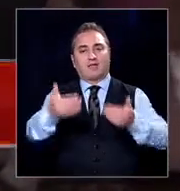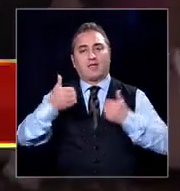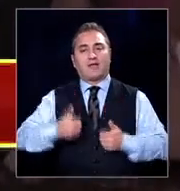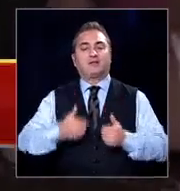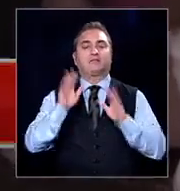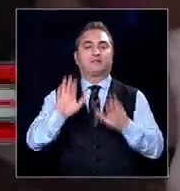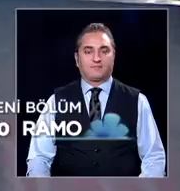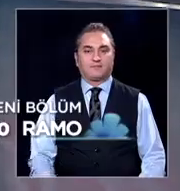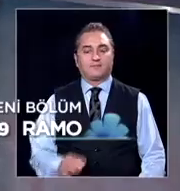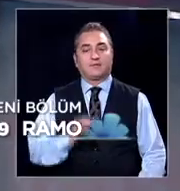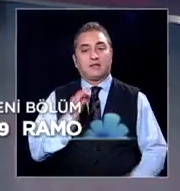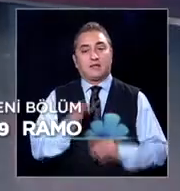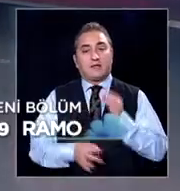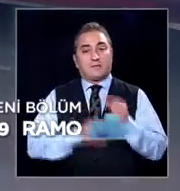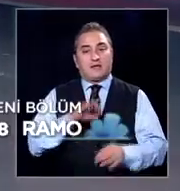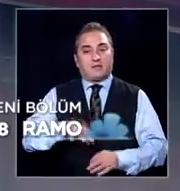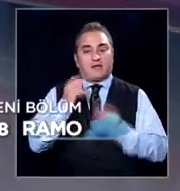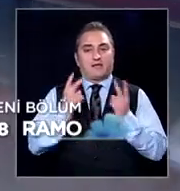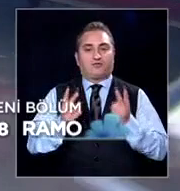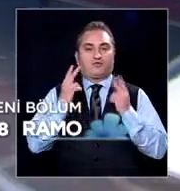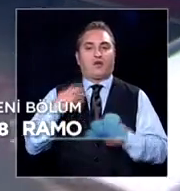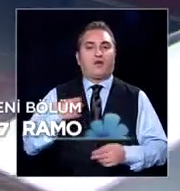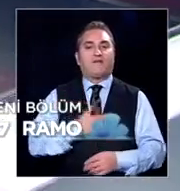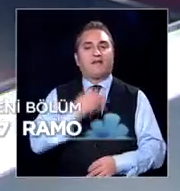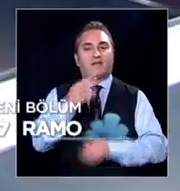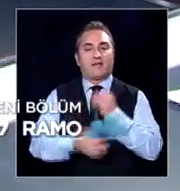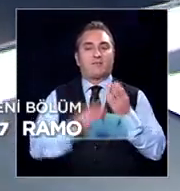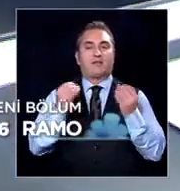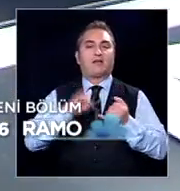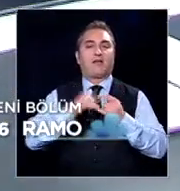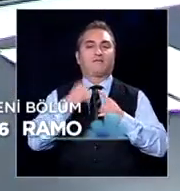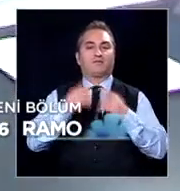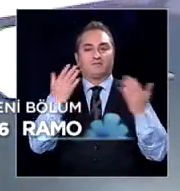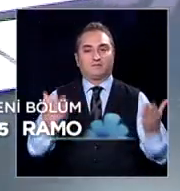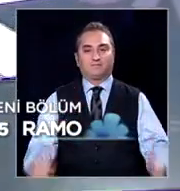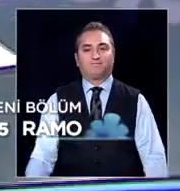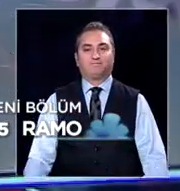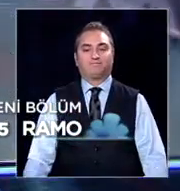Haberin merkezinde Show Ana Haber'deydiniz. İyi hafta sonları.